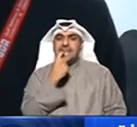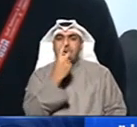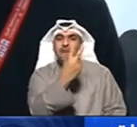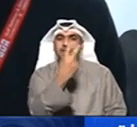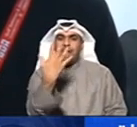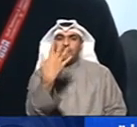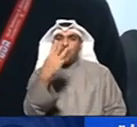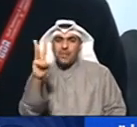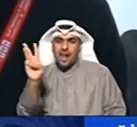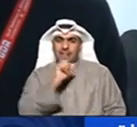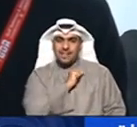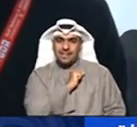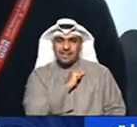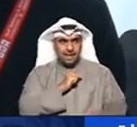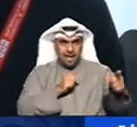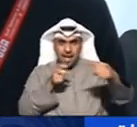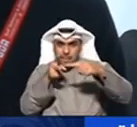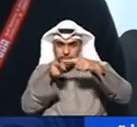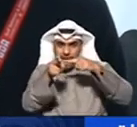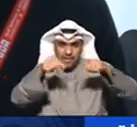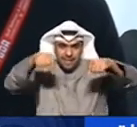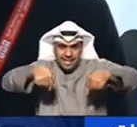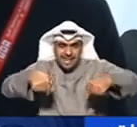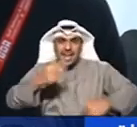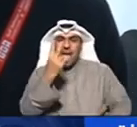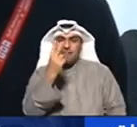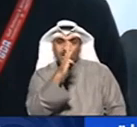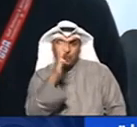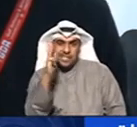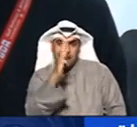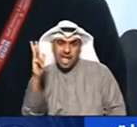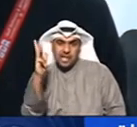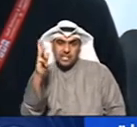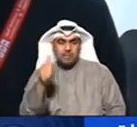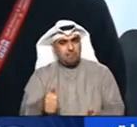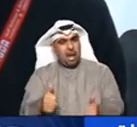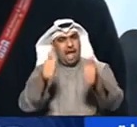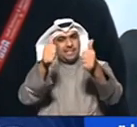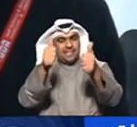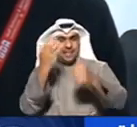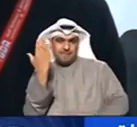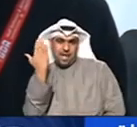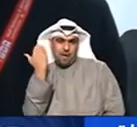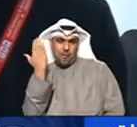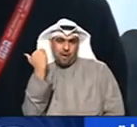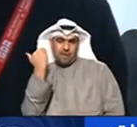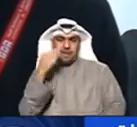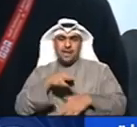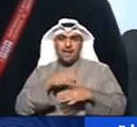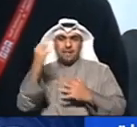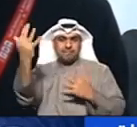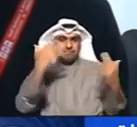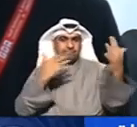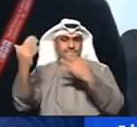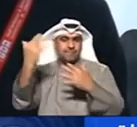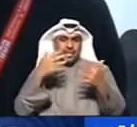الحقيقة هذا المعرض تميز على المعرض السابق، كانت المشاركة فيه بنسبة 100%. المعرض السابق كانت مشاركة 106 شركات،